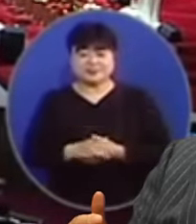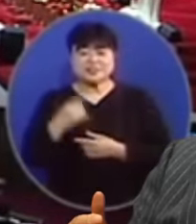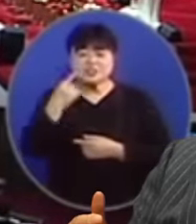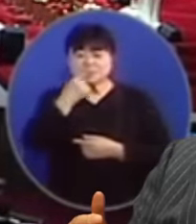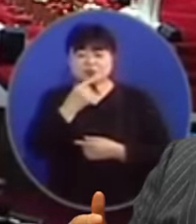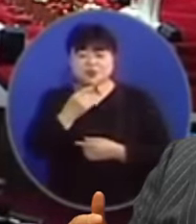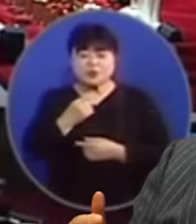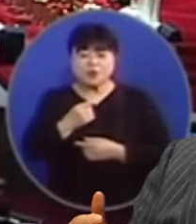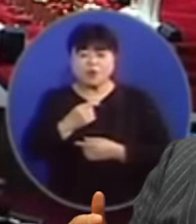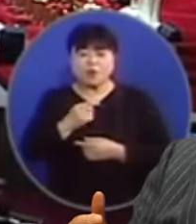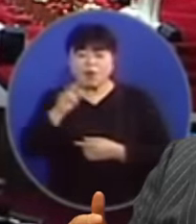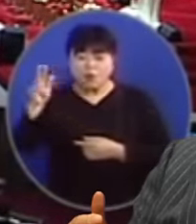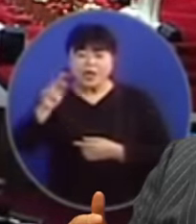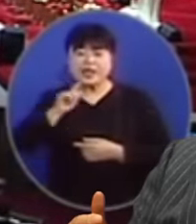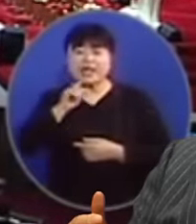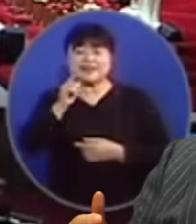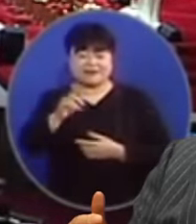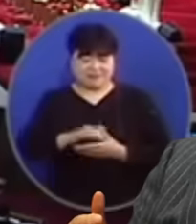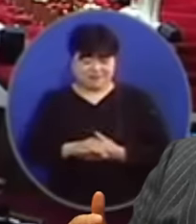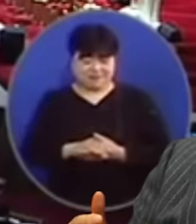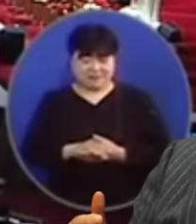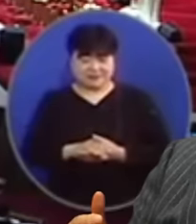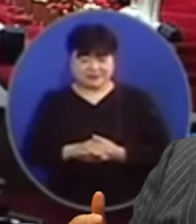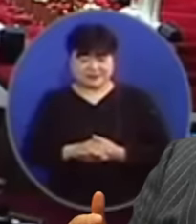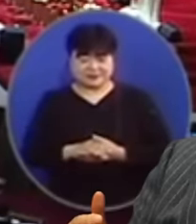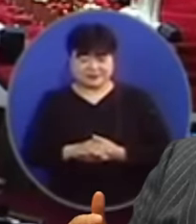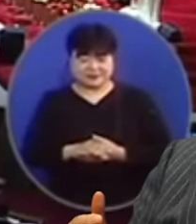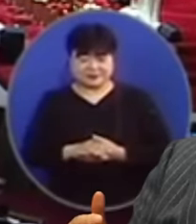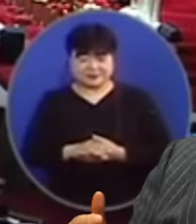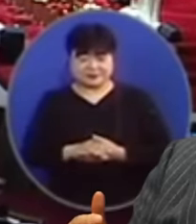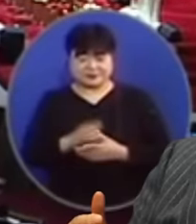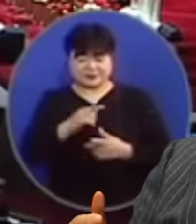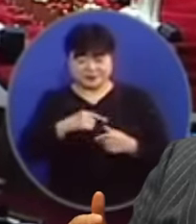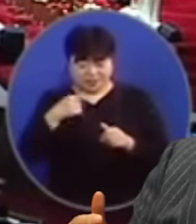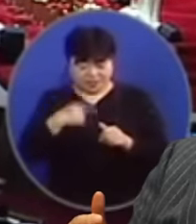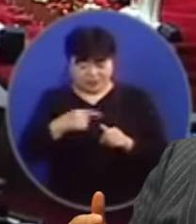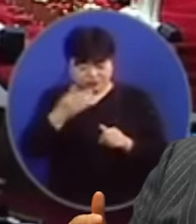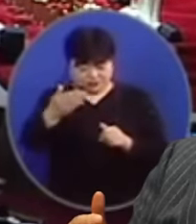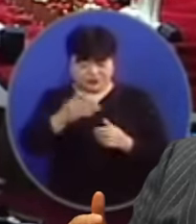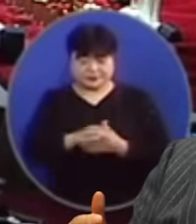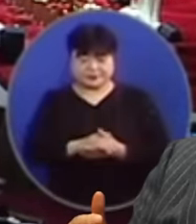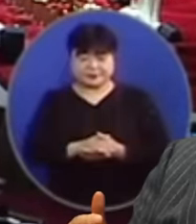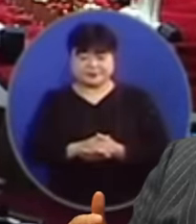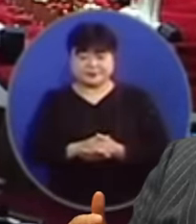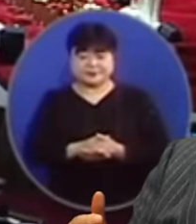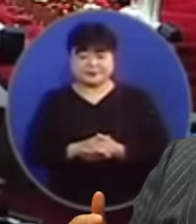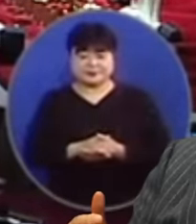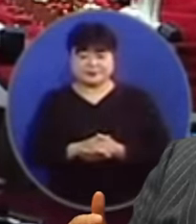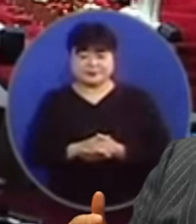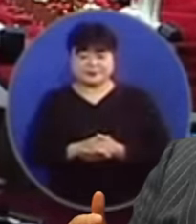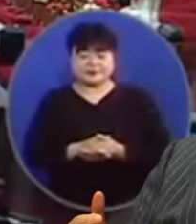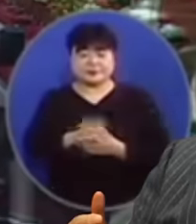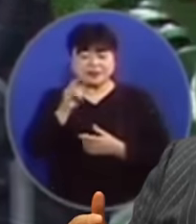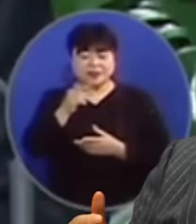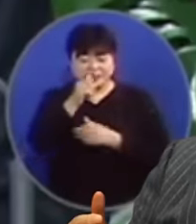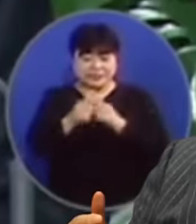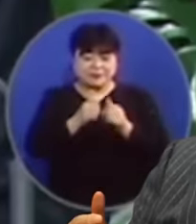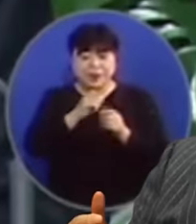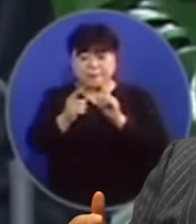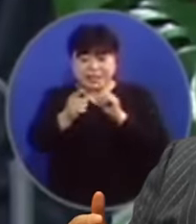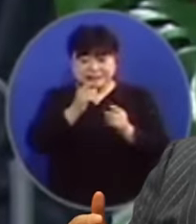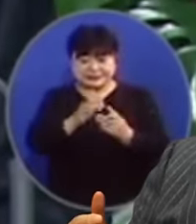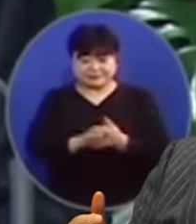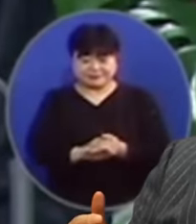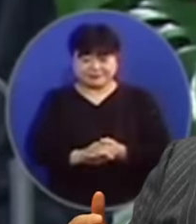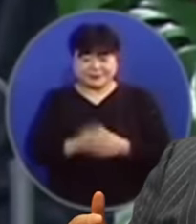입술로 고백을 해야 된다는 것을 하나 더 가르쳐 주기 위해서 그렇게 한 것입니다. 그가 하나님의